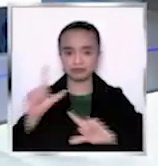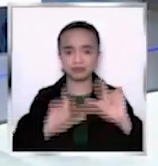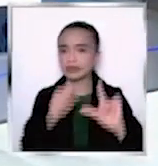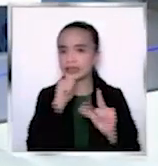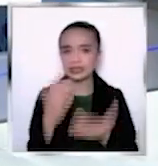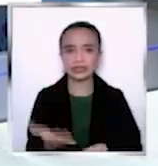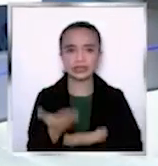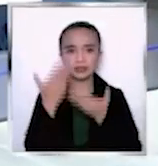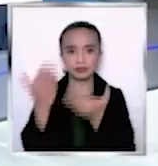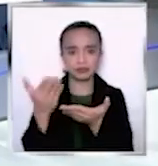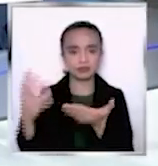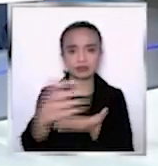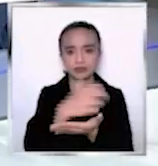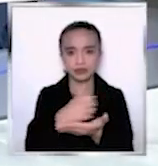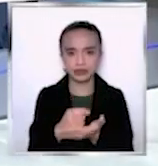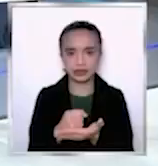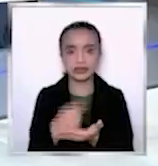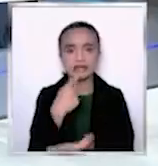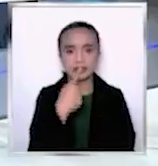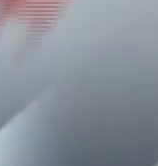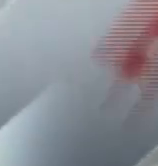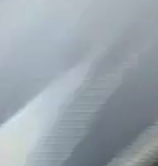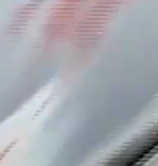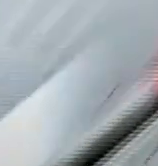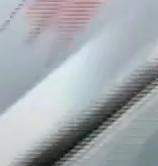datos ayon sa DOH.